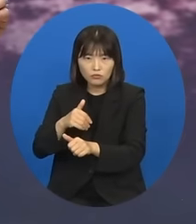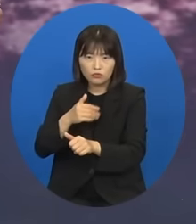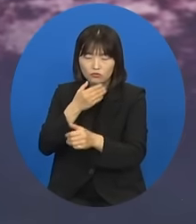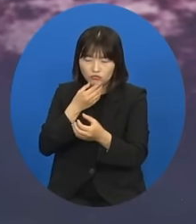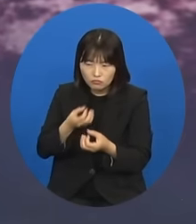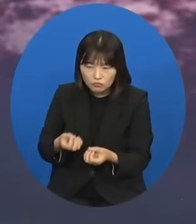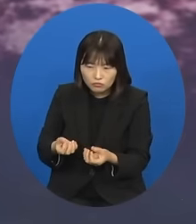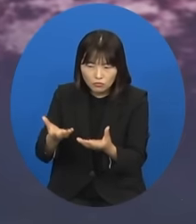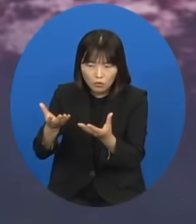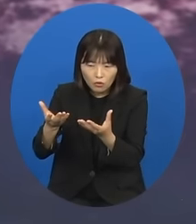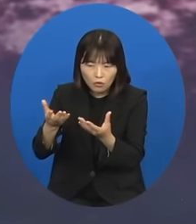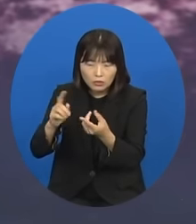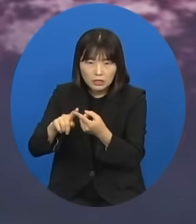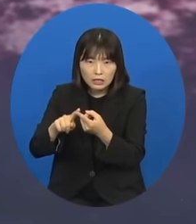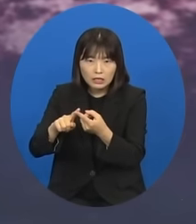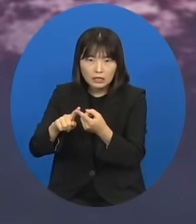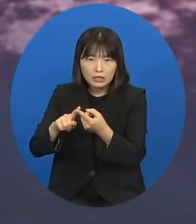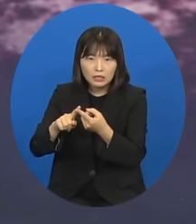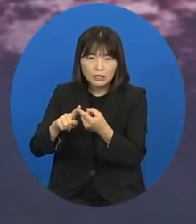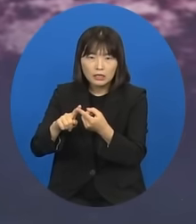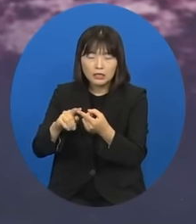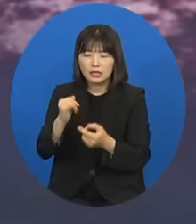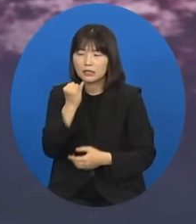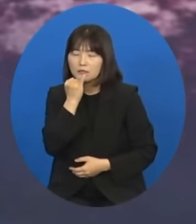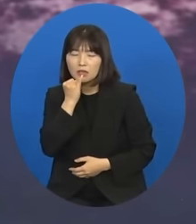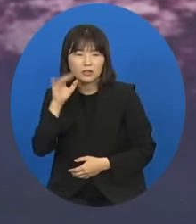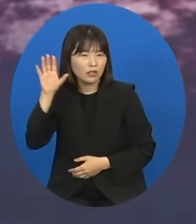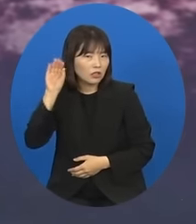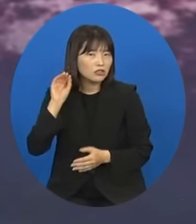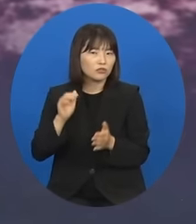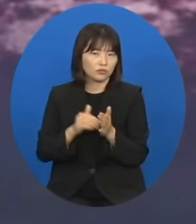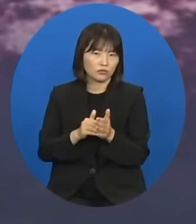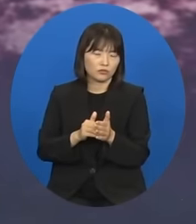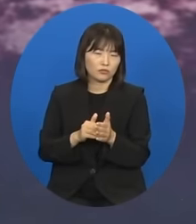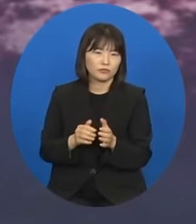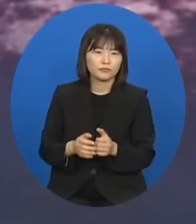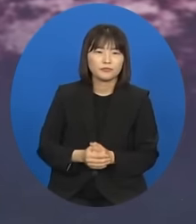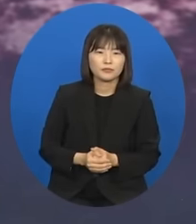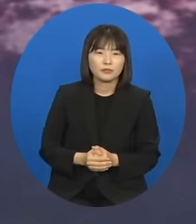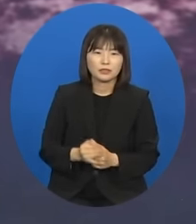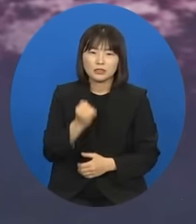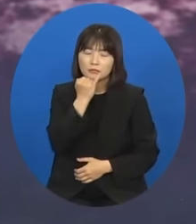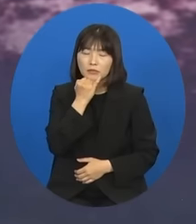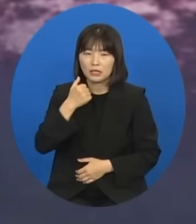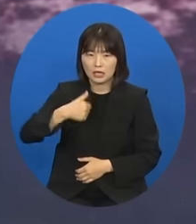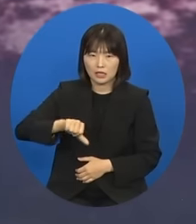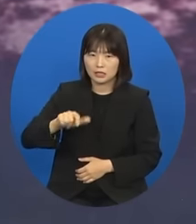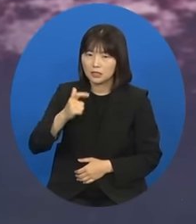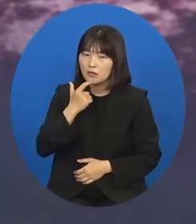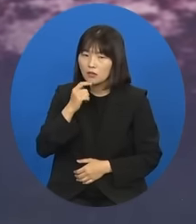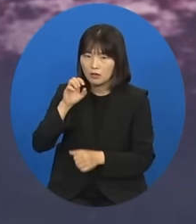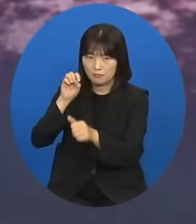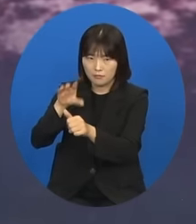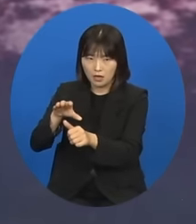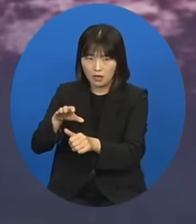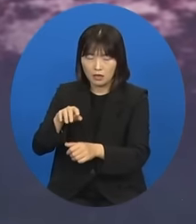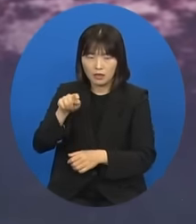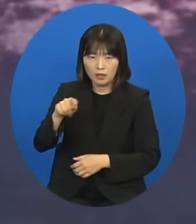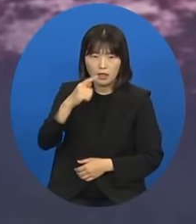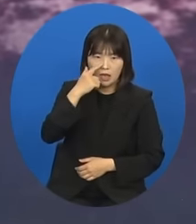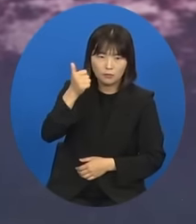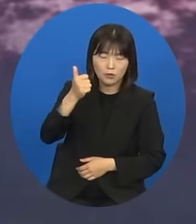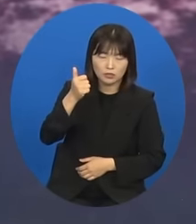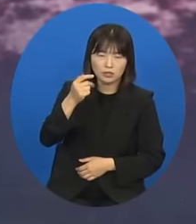한다는 것을 리브가가 듣습니다 6절 말씀에 리브가가 그 아들 야에게 말하이 아버지가